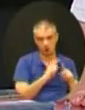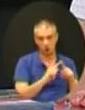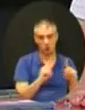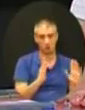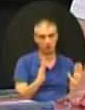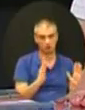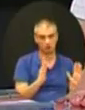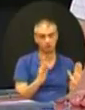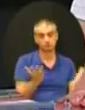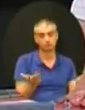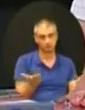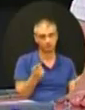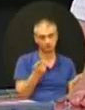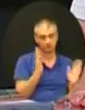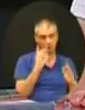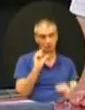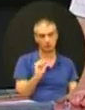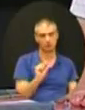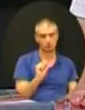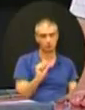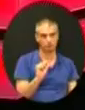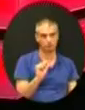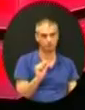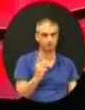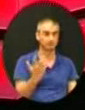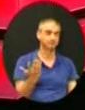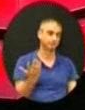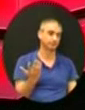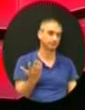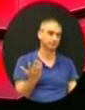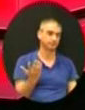בחודש, שזה די נמוך. כן. אז